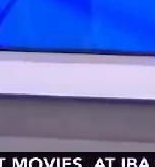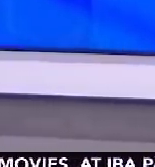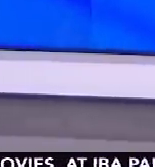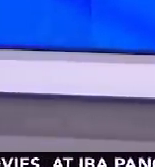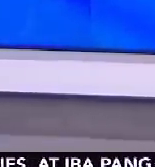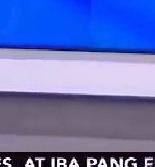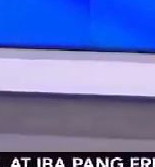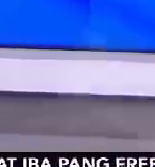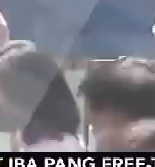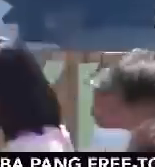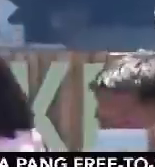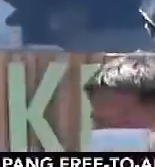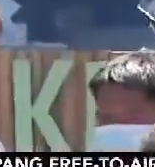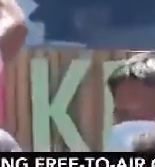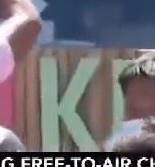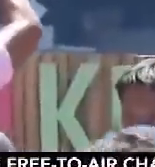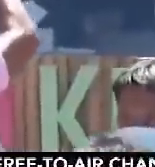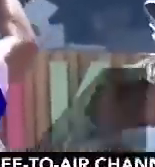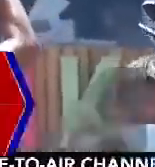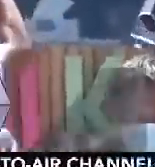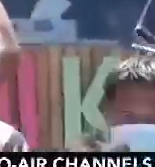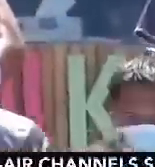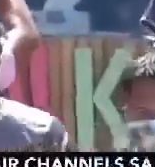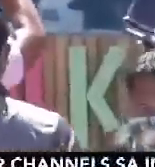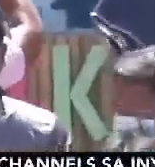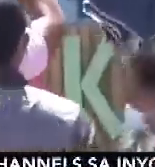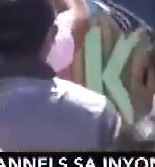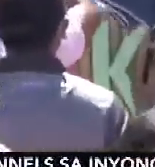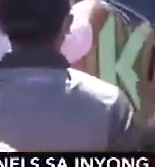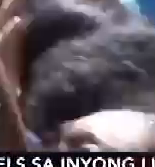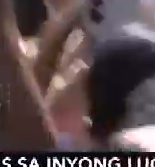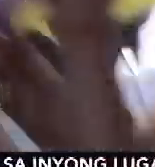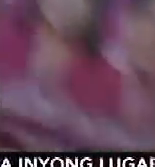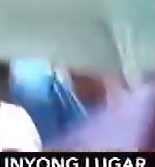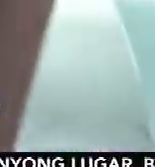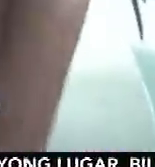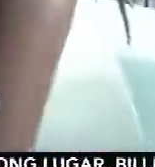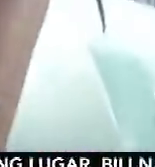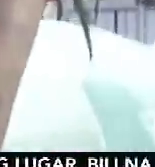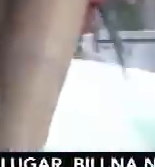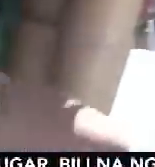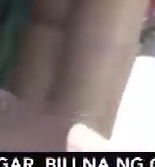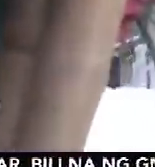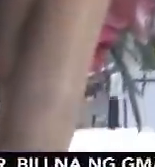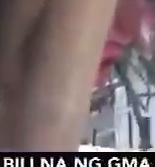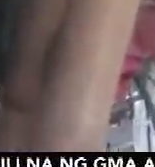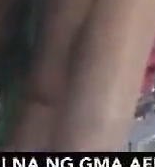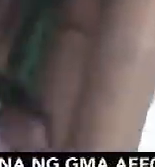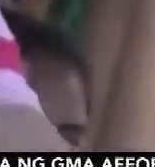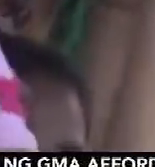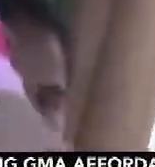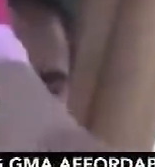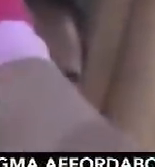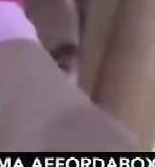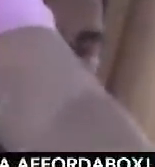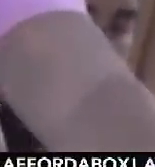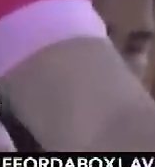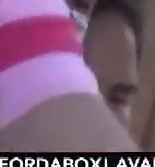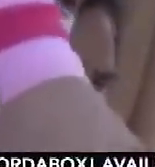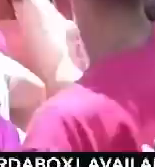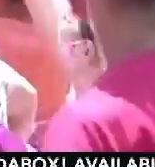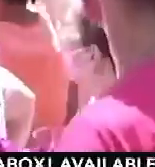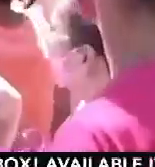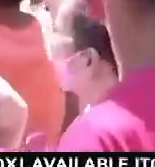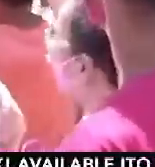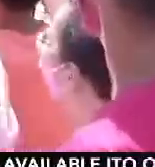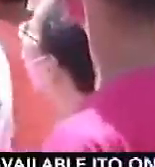President Lenny Robredo. Ayon kay Robredo, ngayong huling araw ng kampanya, pinili niya bumalik sa Tarlac para magpasalamat sa suporta at